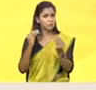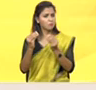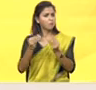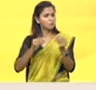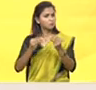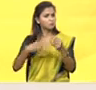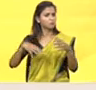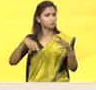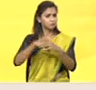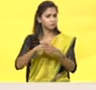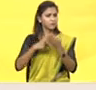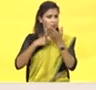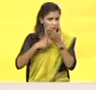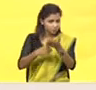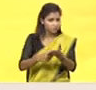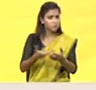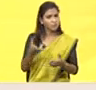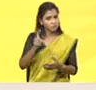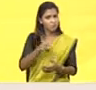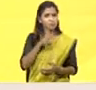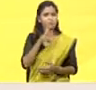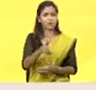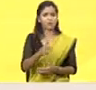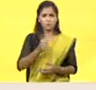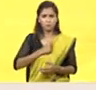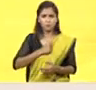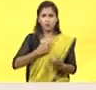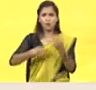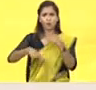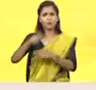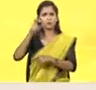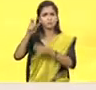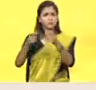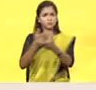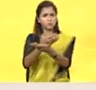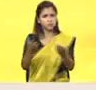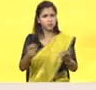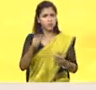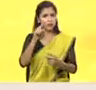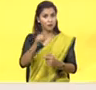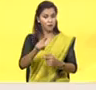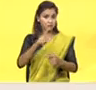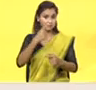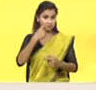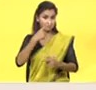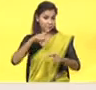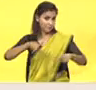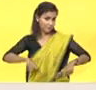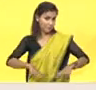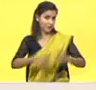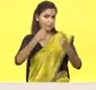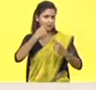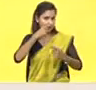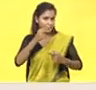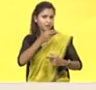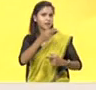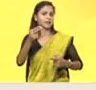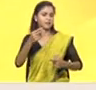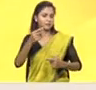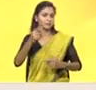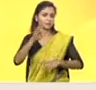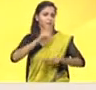का भी आग्रह दोहराऊंगा। मैं आप सभी को एक पेड़ मां के नाम अभियान की याद